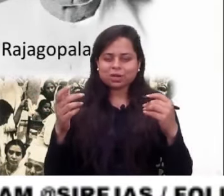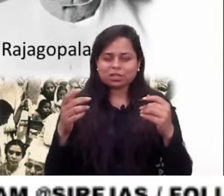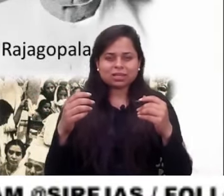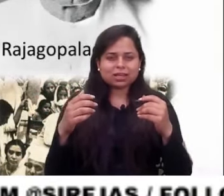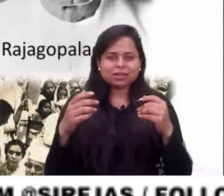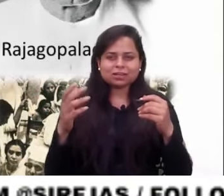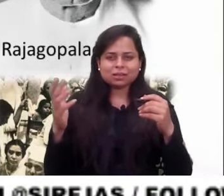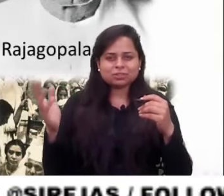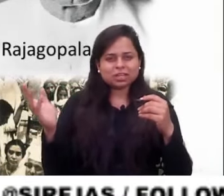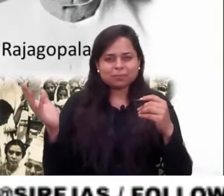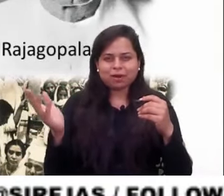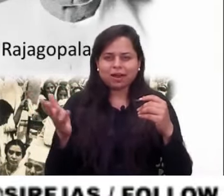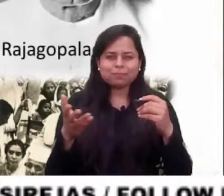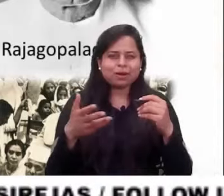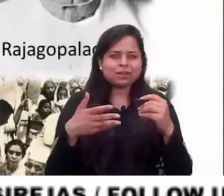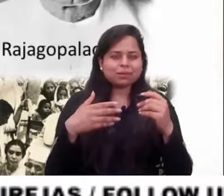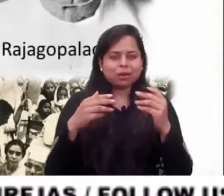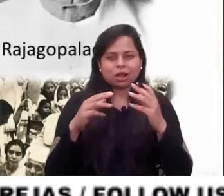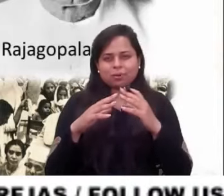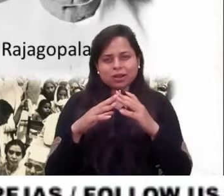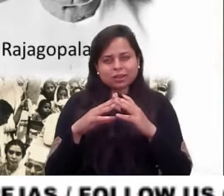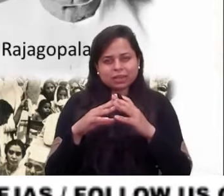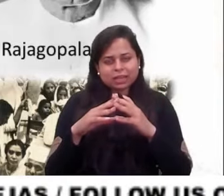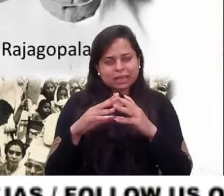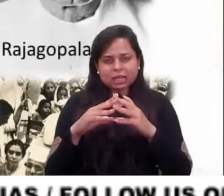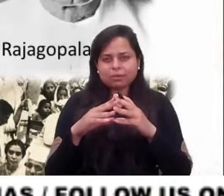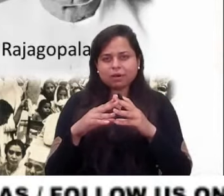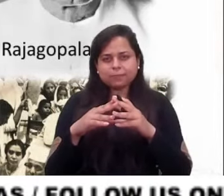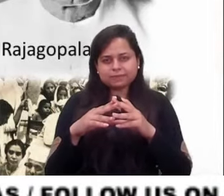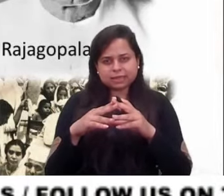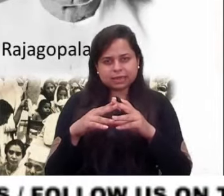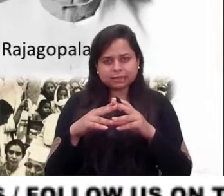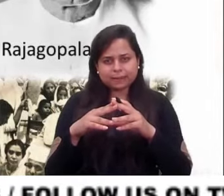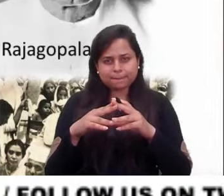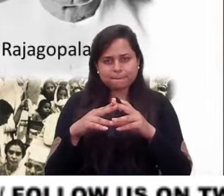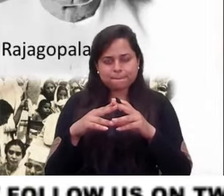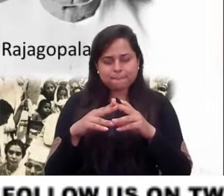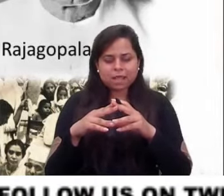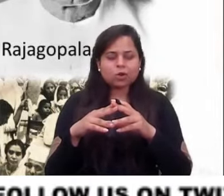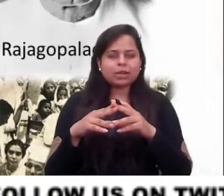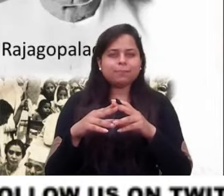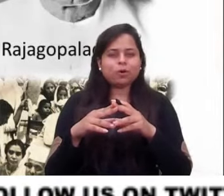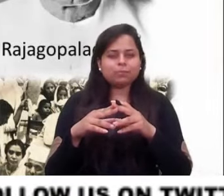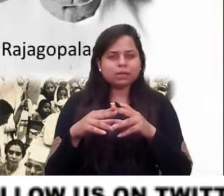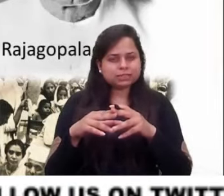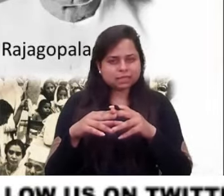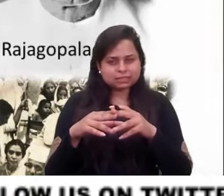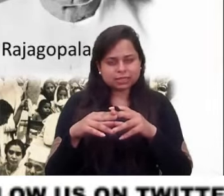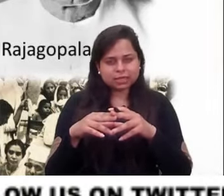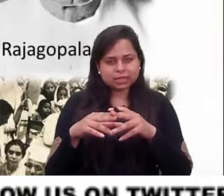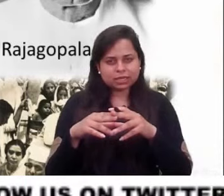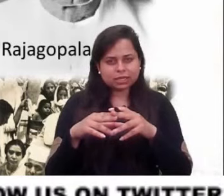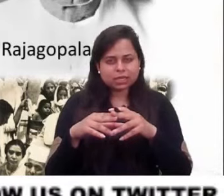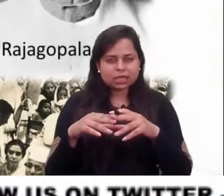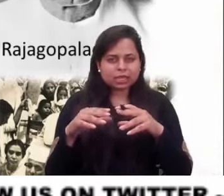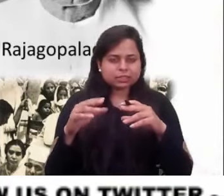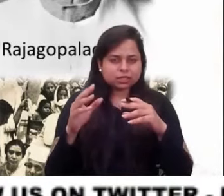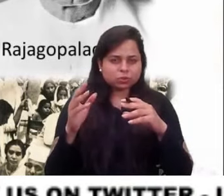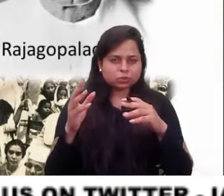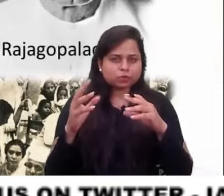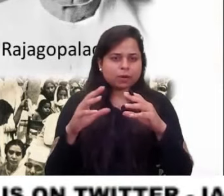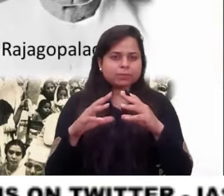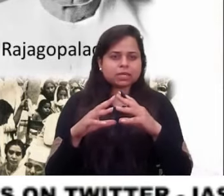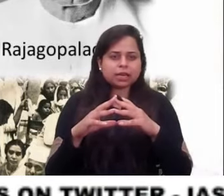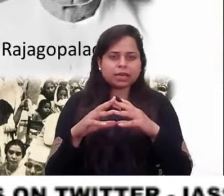मरता क्या न करता आग के में वापस आ रहे थे एक बहुत बड़ा चैलेंज के लिए